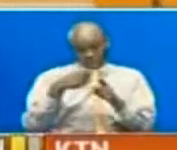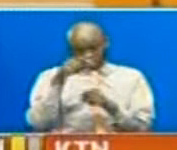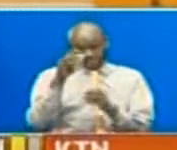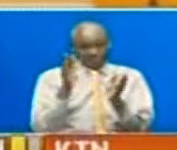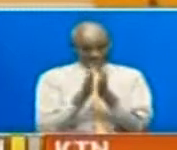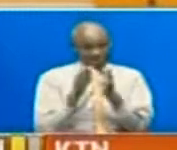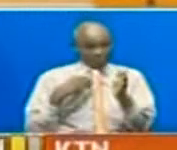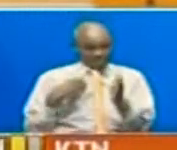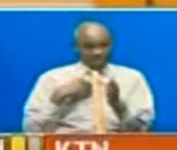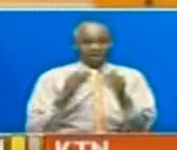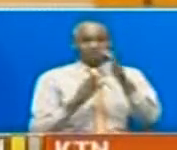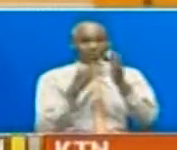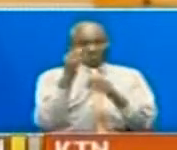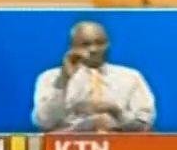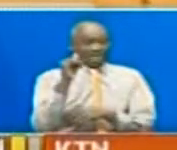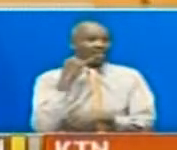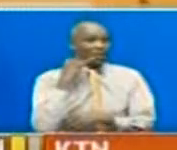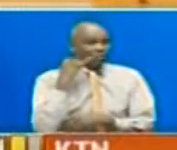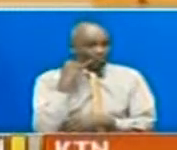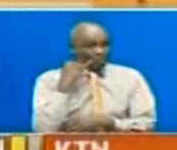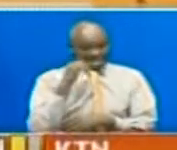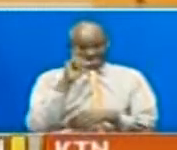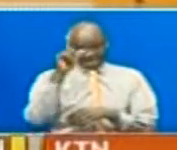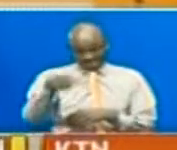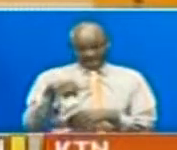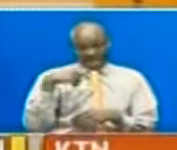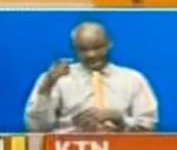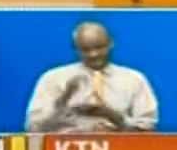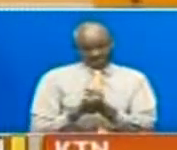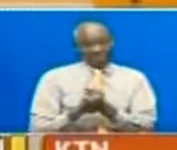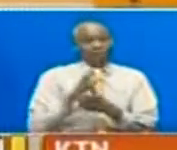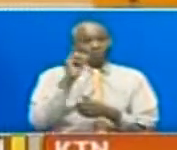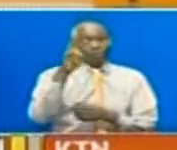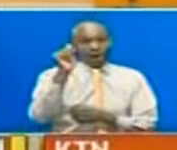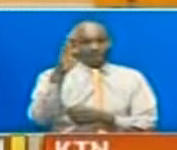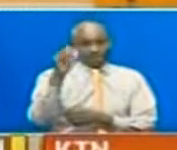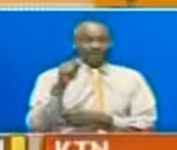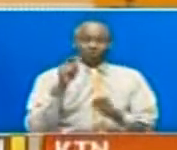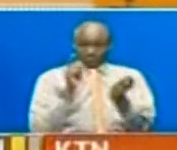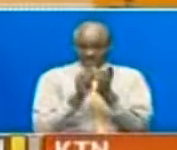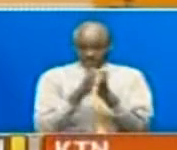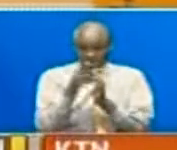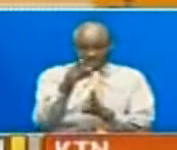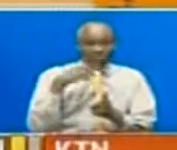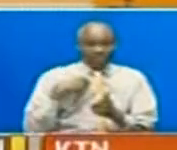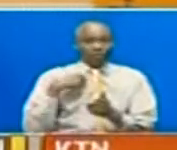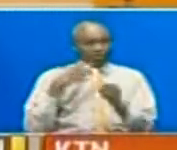Fry Nakuru, kabla ya Mwamba RFC kujitosa ugani, nia yao kuu ikiwa ni kutafuta ufanisi dhidi ya